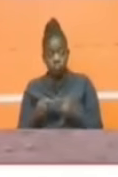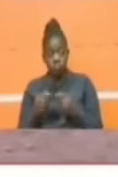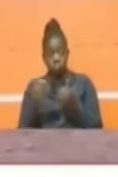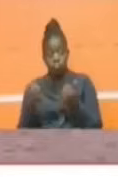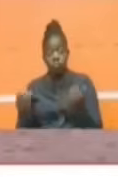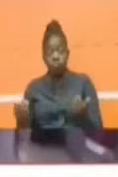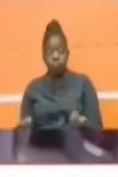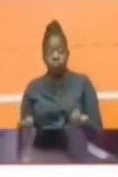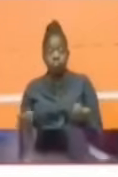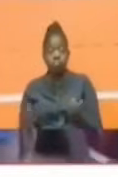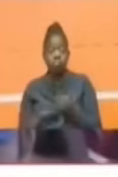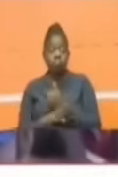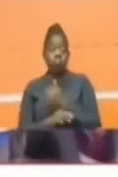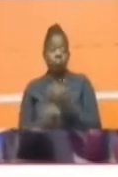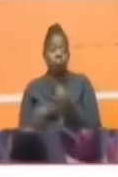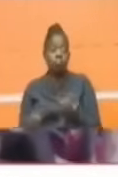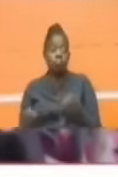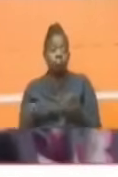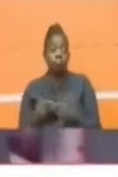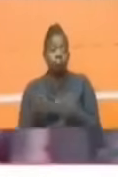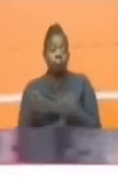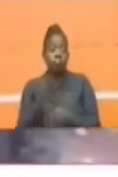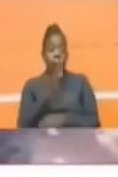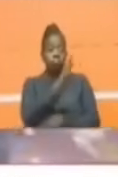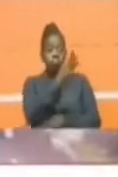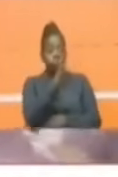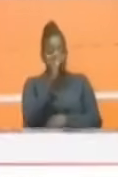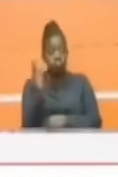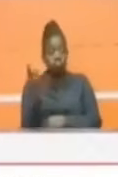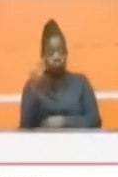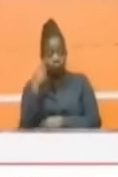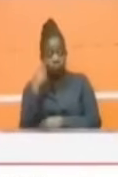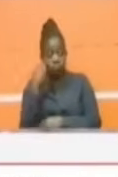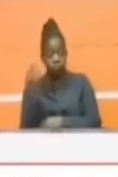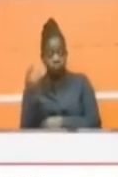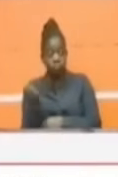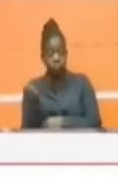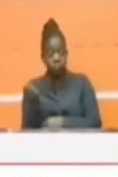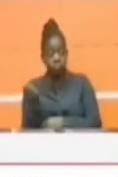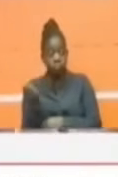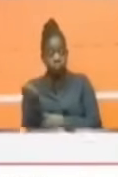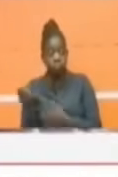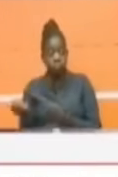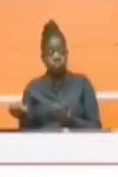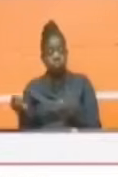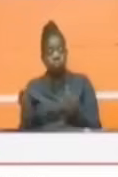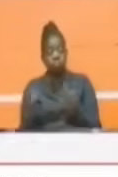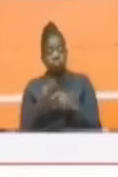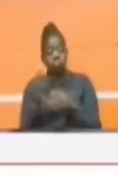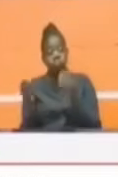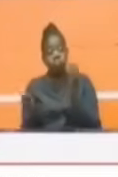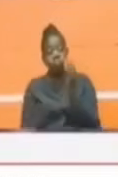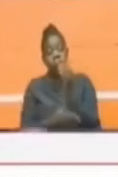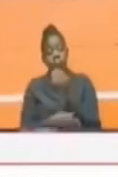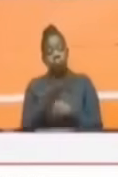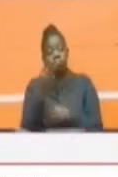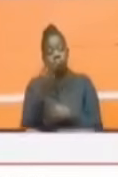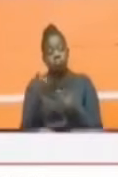ennyumba n'agyeddiza nasimba emiti gyange egyo gye mulaba yakasala kwawo emiti 4 gyonna agisaza naleka mu